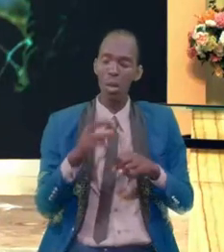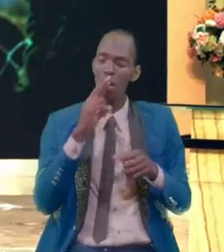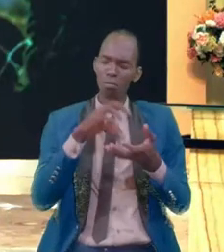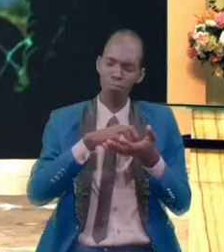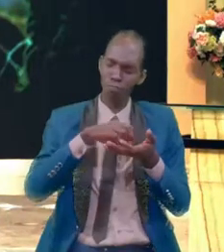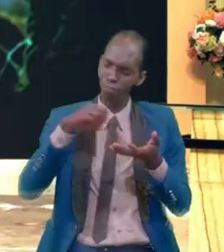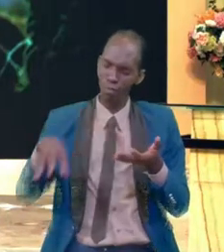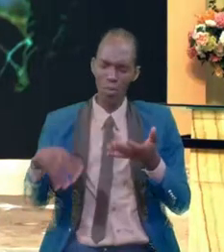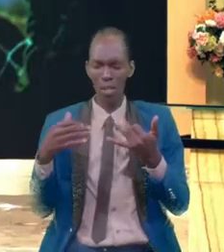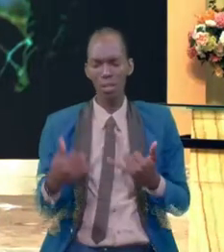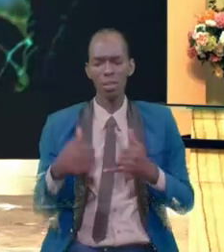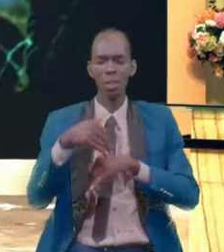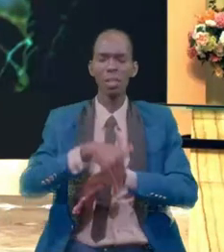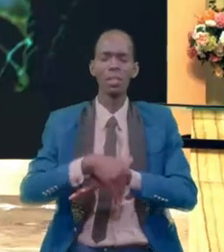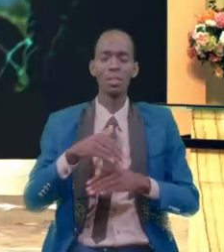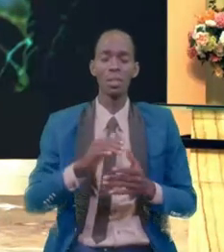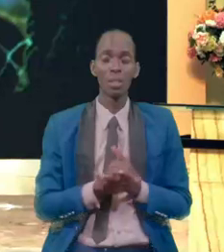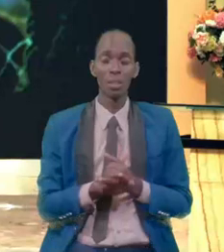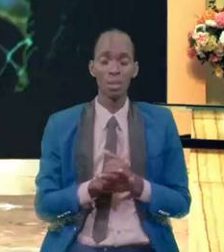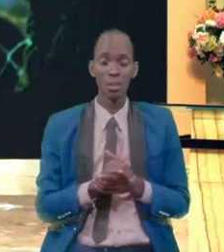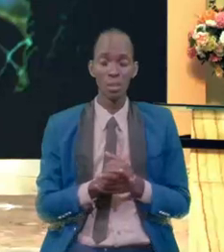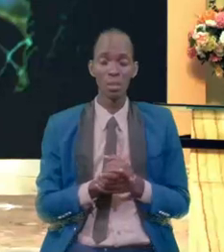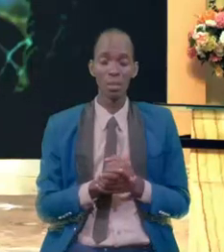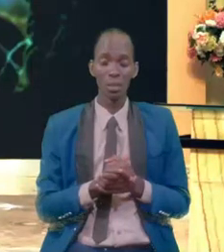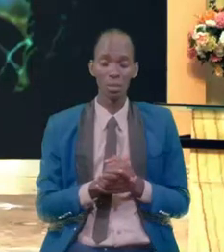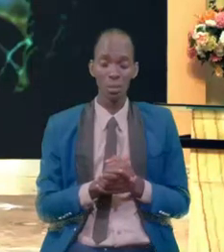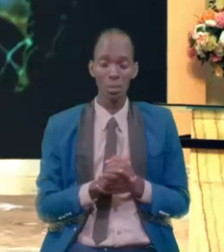se déplacent ce soir.